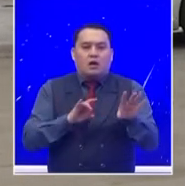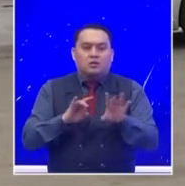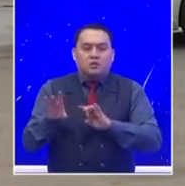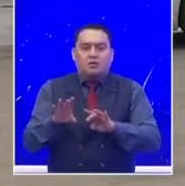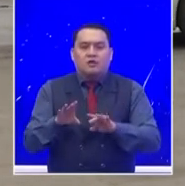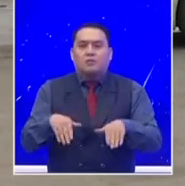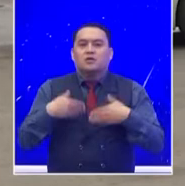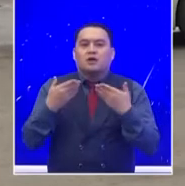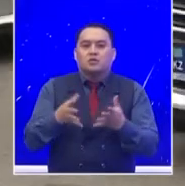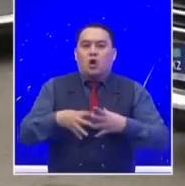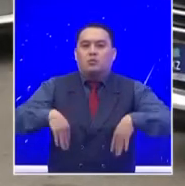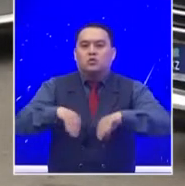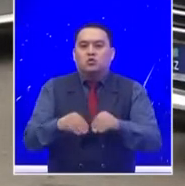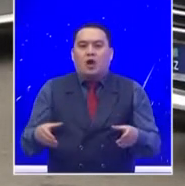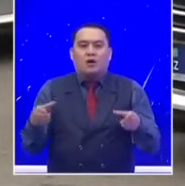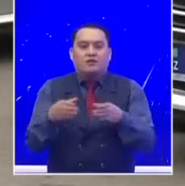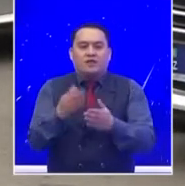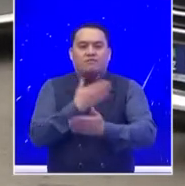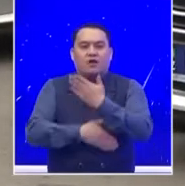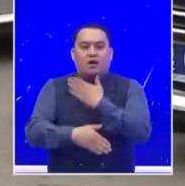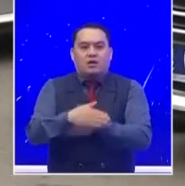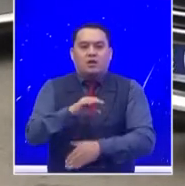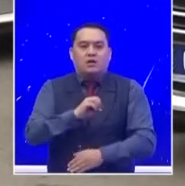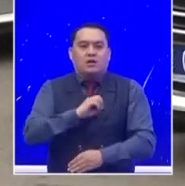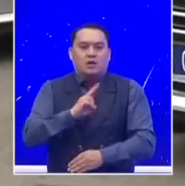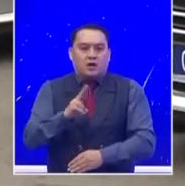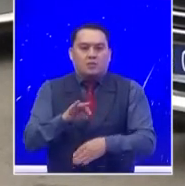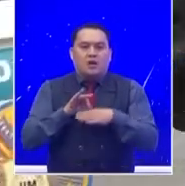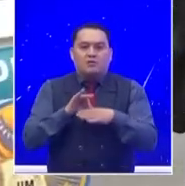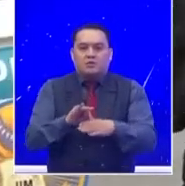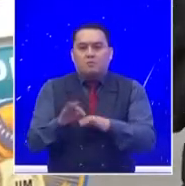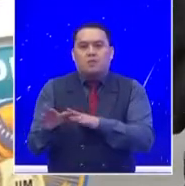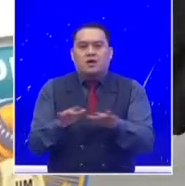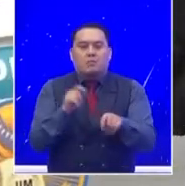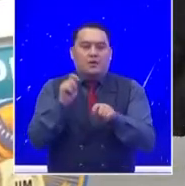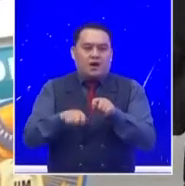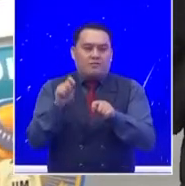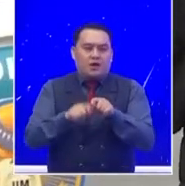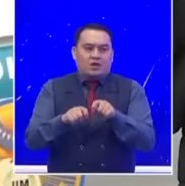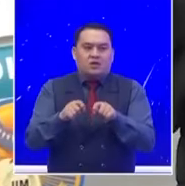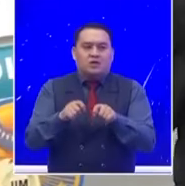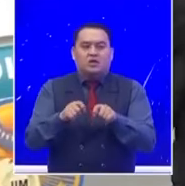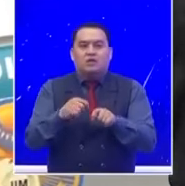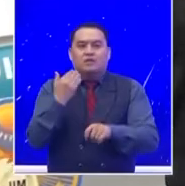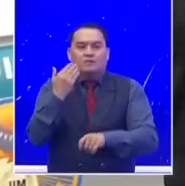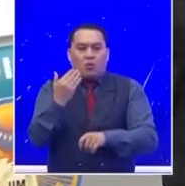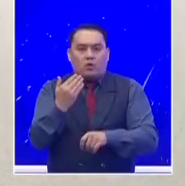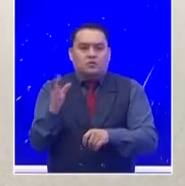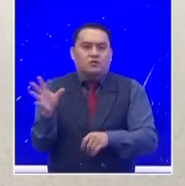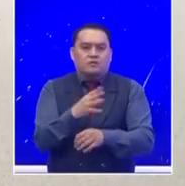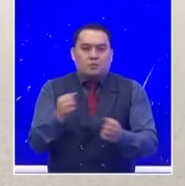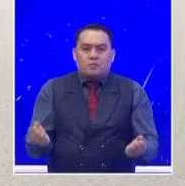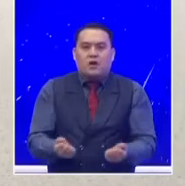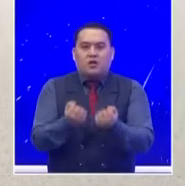ПДД представитель общественного объединения инвалидов «Ерлик» предлагает провести профилактический рейд. Инициативу Розы Акжаркеновой всецело